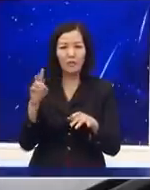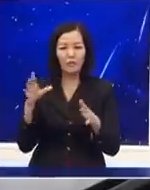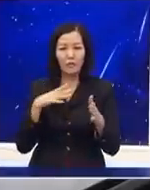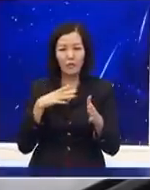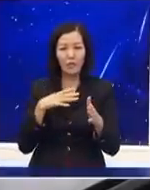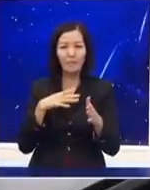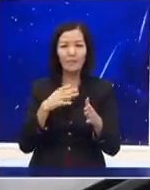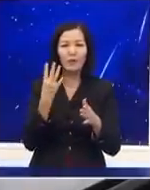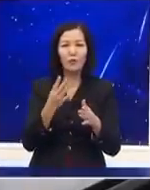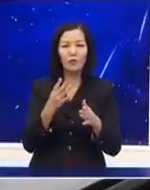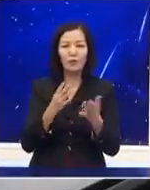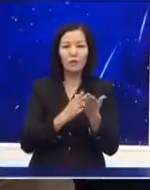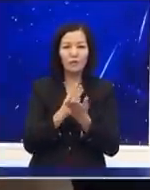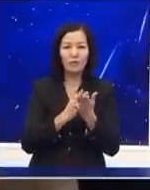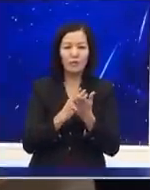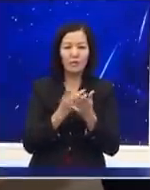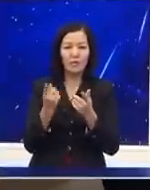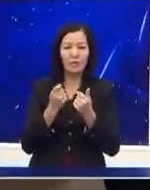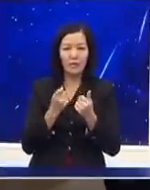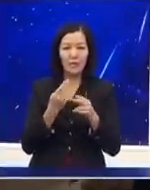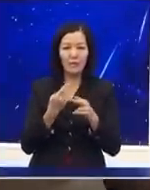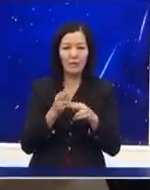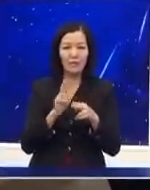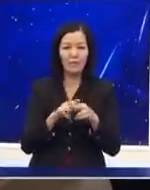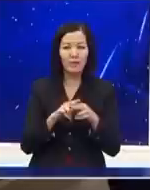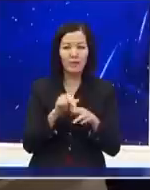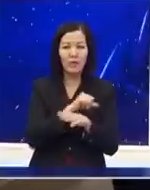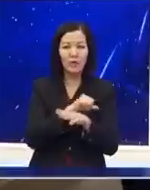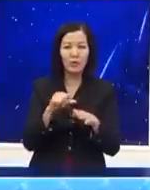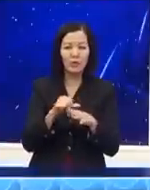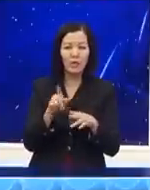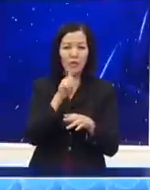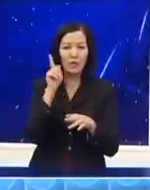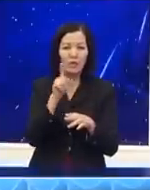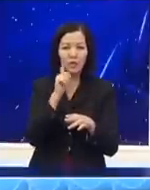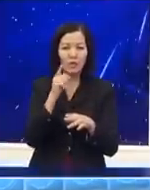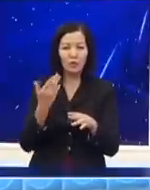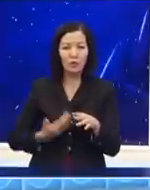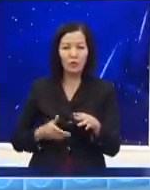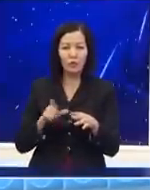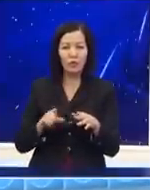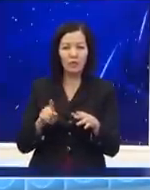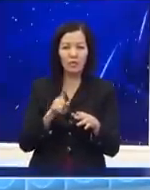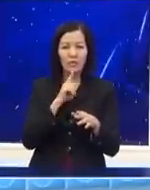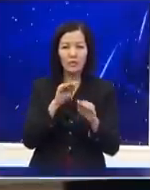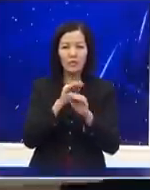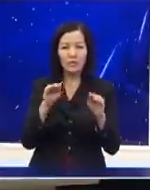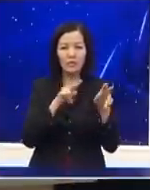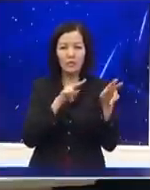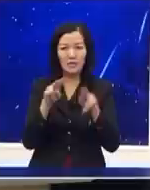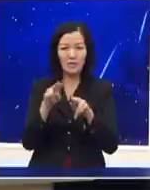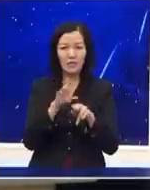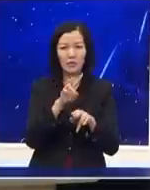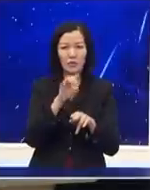225,2 миллион теңгелік. Мұнда 4 маман қызметке тартылған. Бірі ең жасы, шекаралы өңір тұрғындарының тыныштығына сақшы болуға